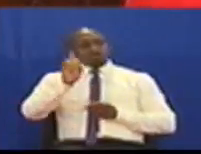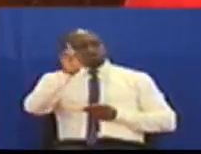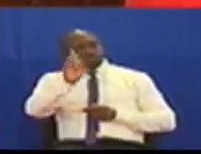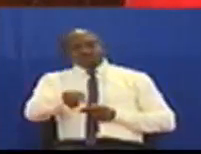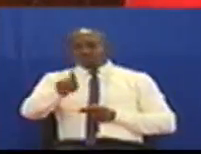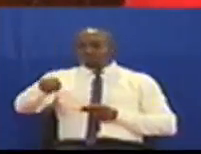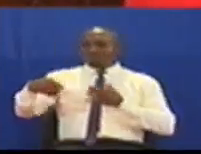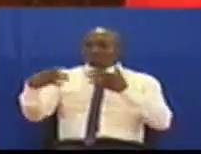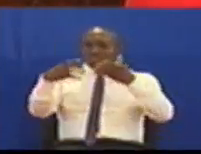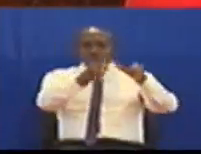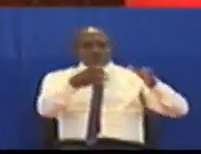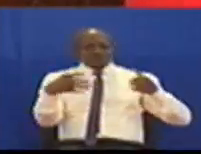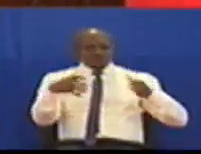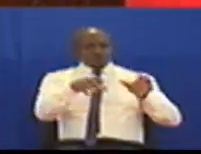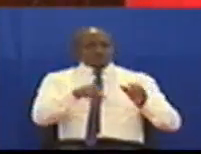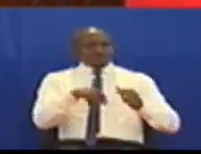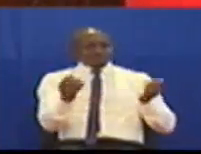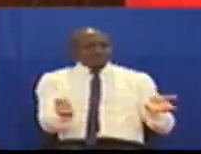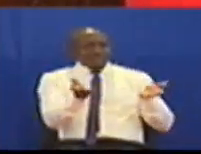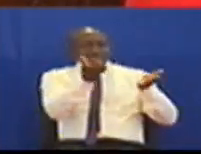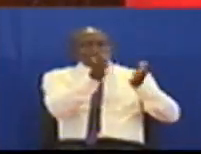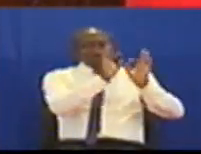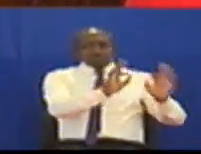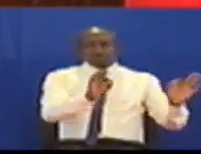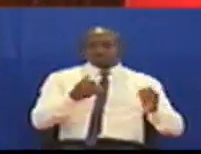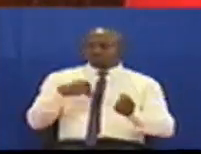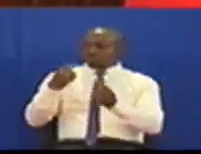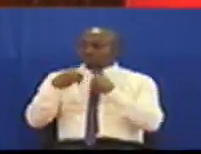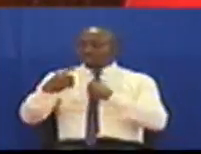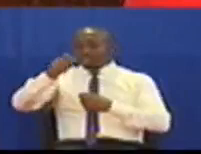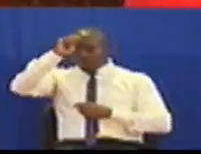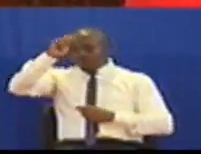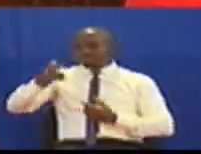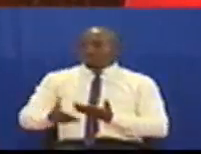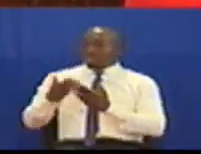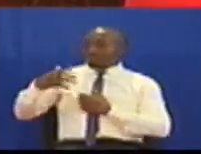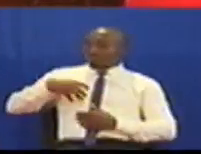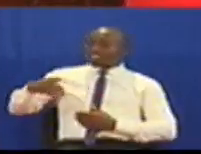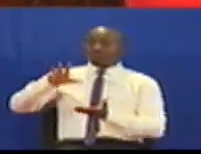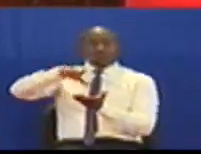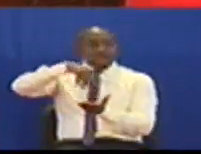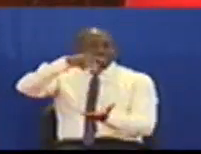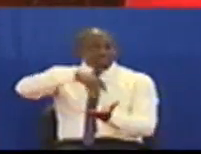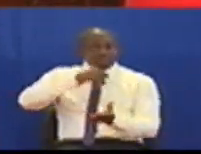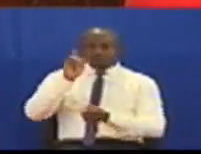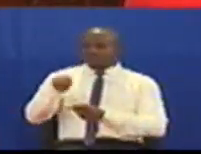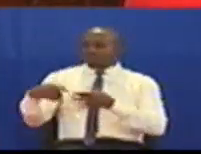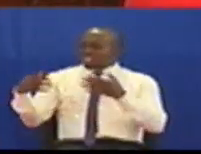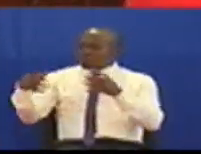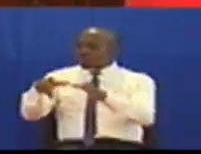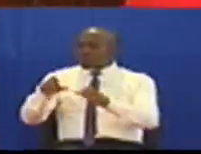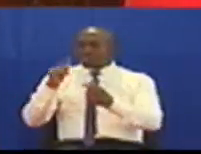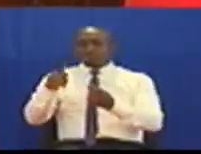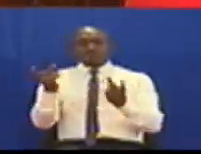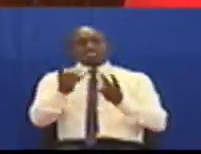vikundi vimejiendeleza vizuri sana. Nilikuwa nikiongea na mheshimiwa naibu waziri wa ardhi the other day, katika kuna kikundi ambacho kimekuwa